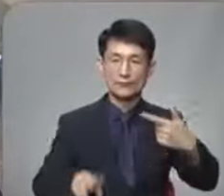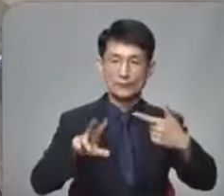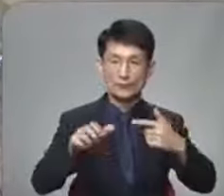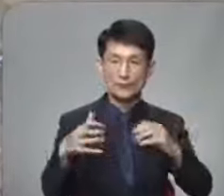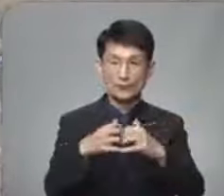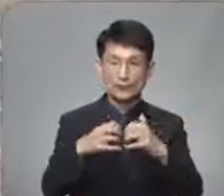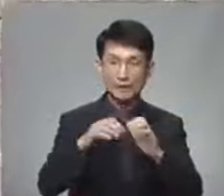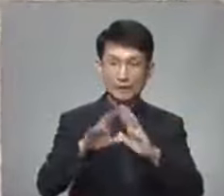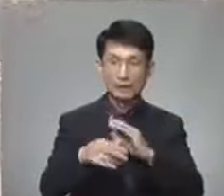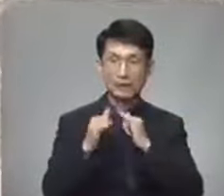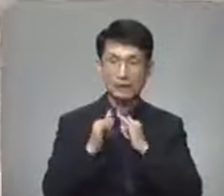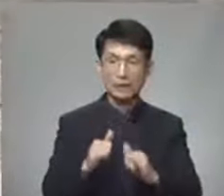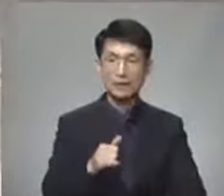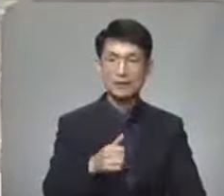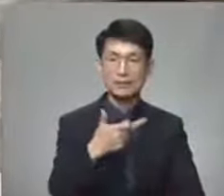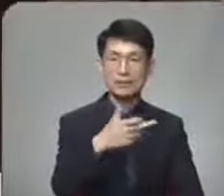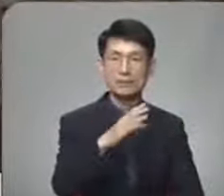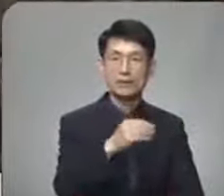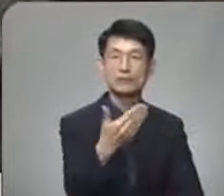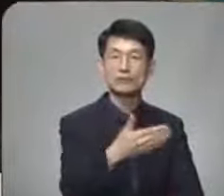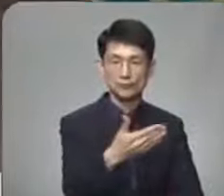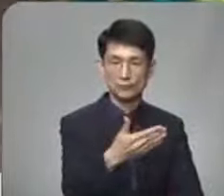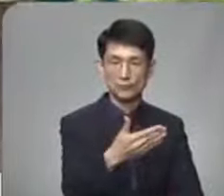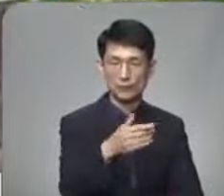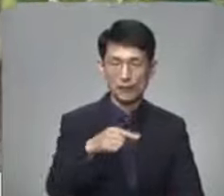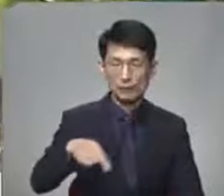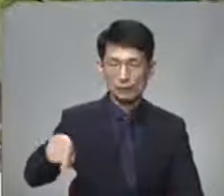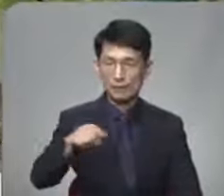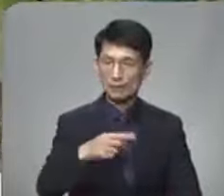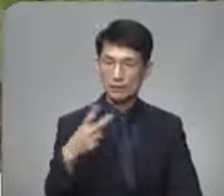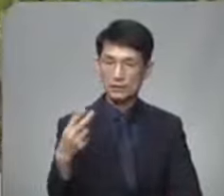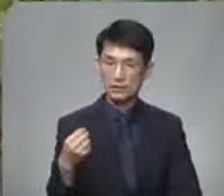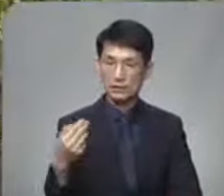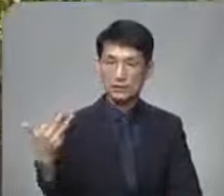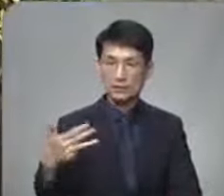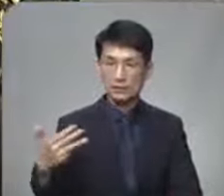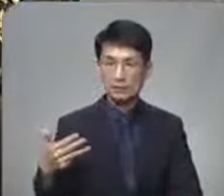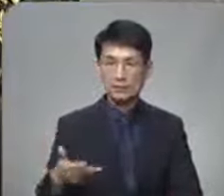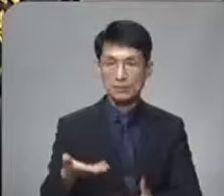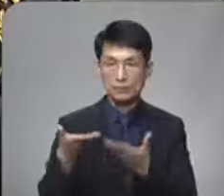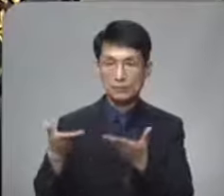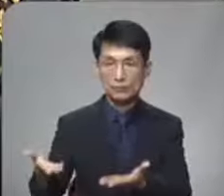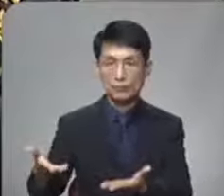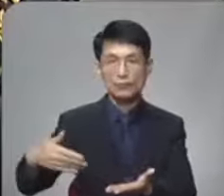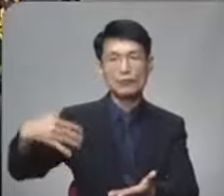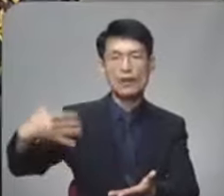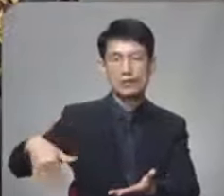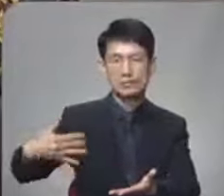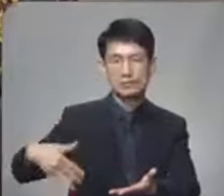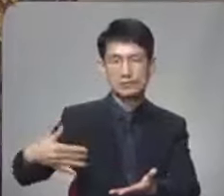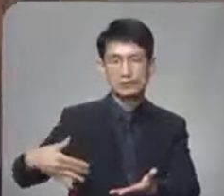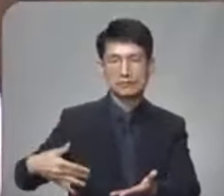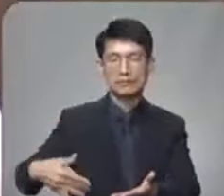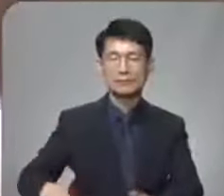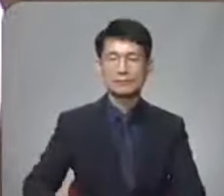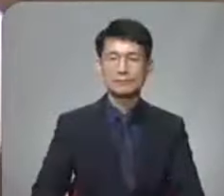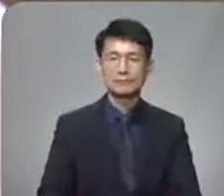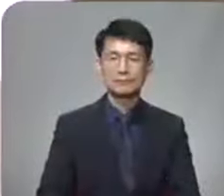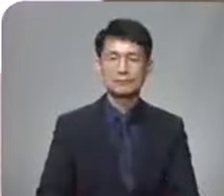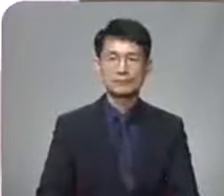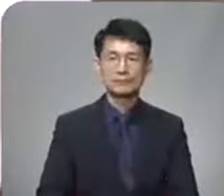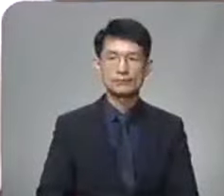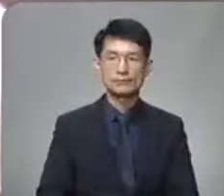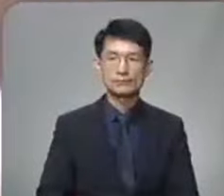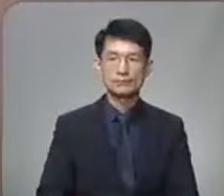수여된 장은 179개이 2는 못하고 있 KBS